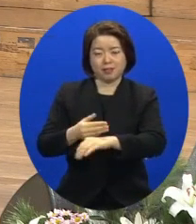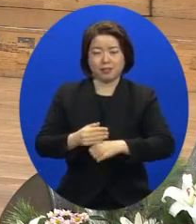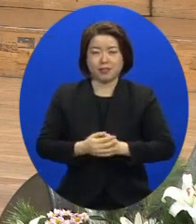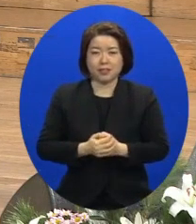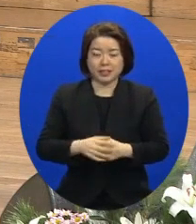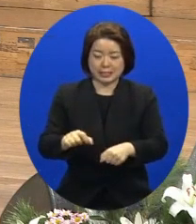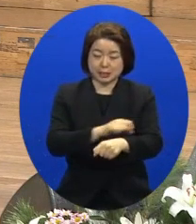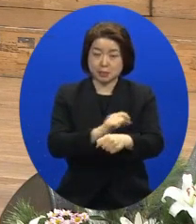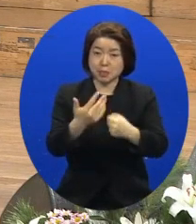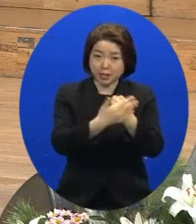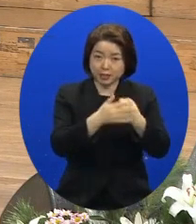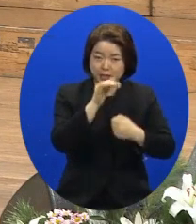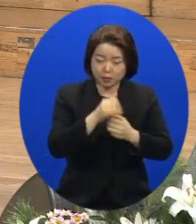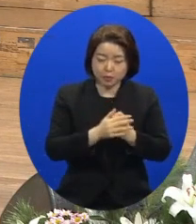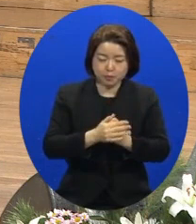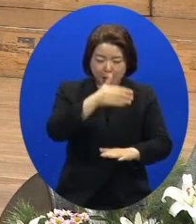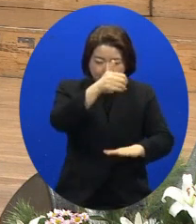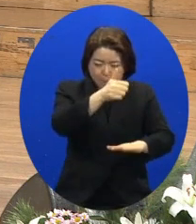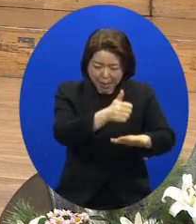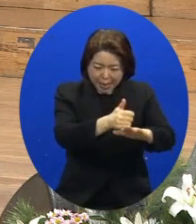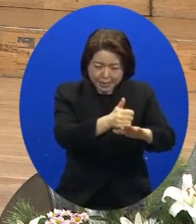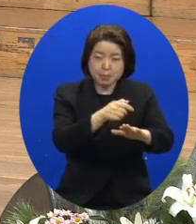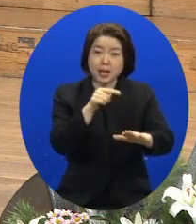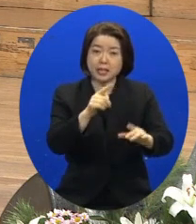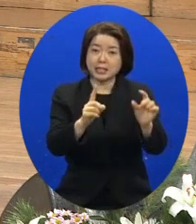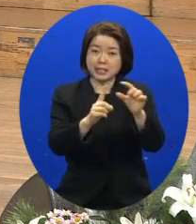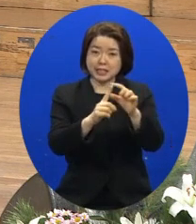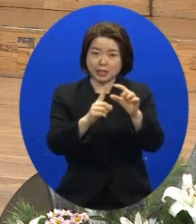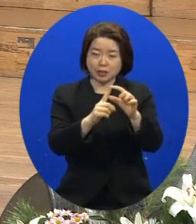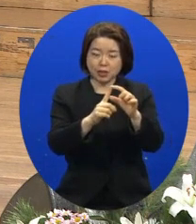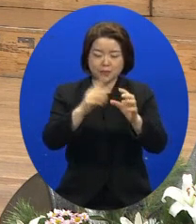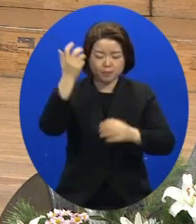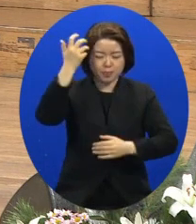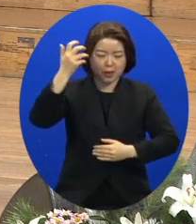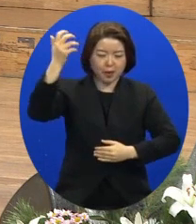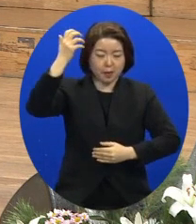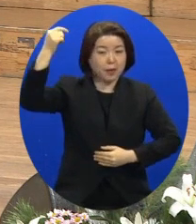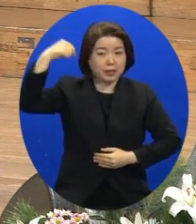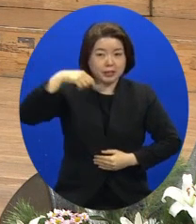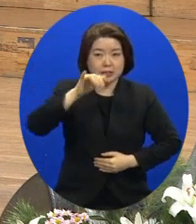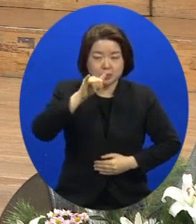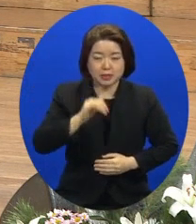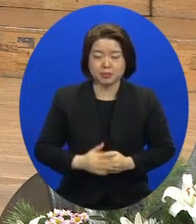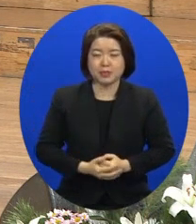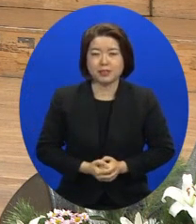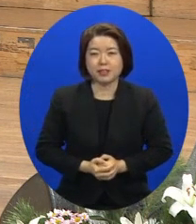이 마지막이라고 하는 단어에 영감이 있습니다.